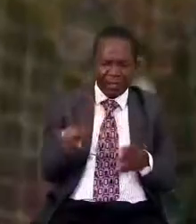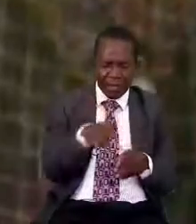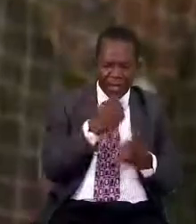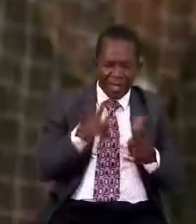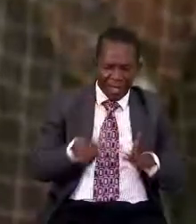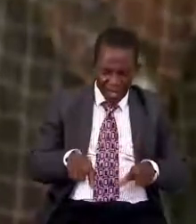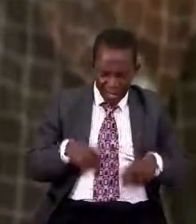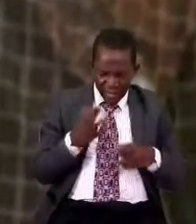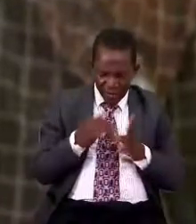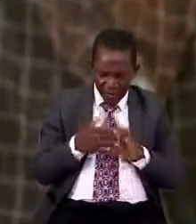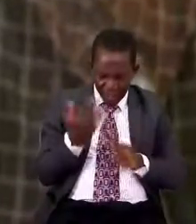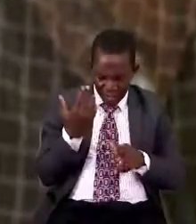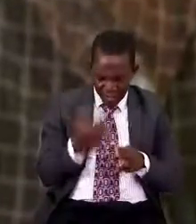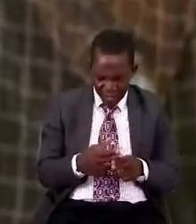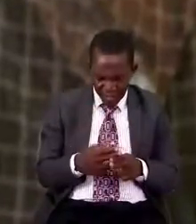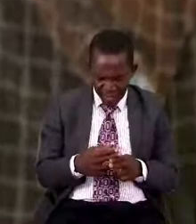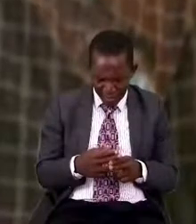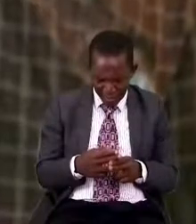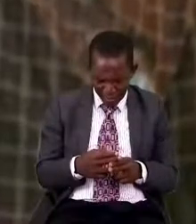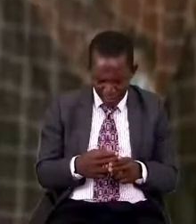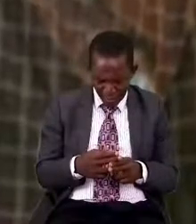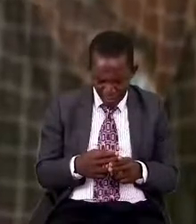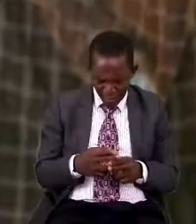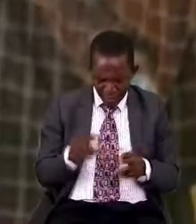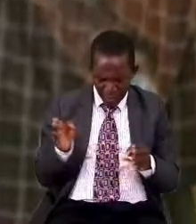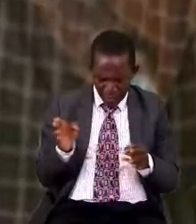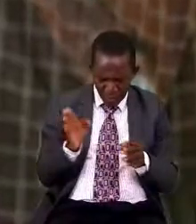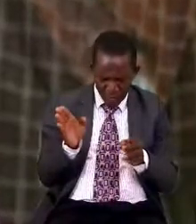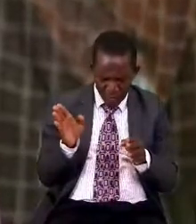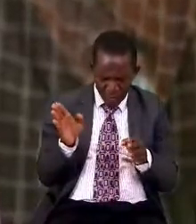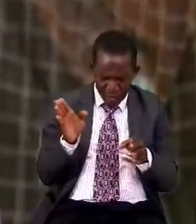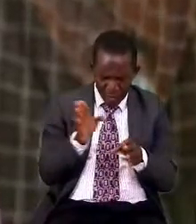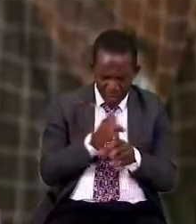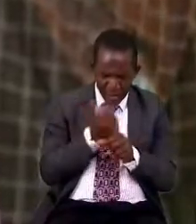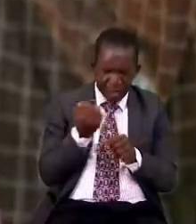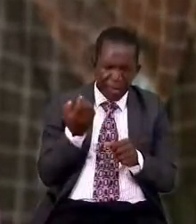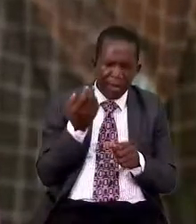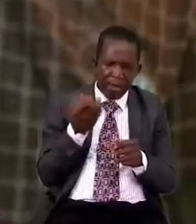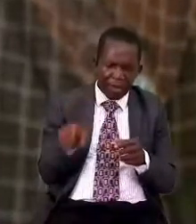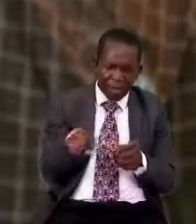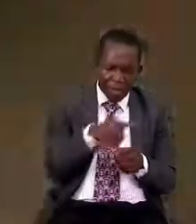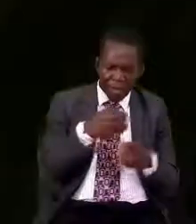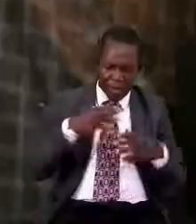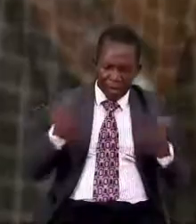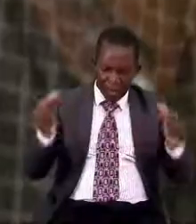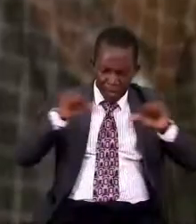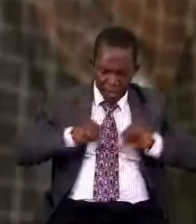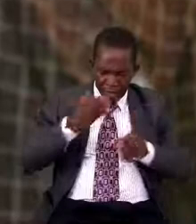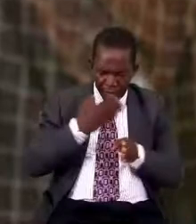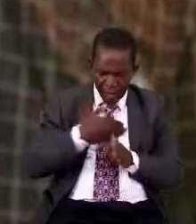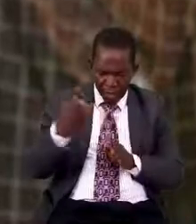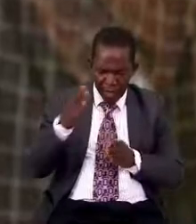Ôte leur condamnation, ôte la culpabilité, que la joie du